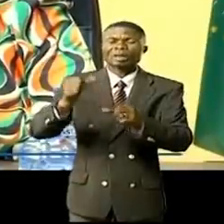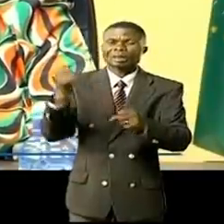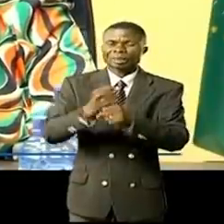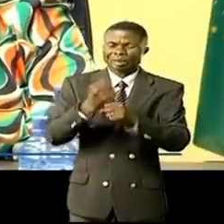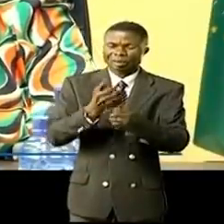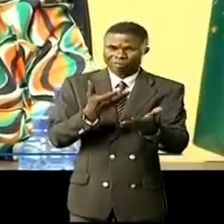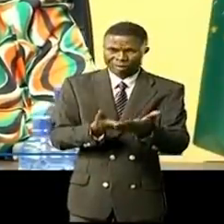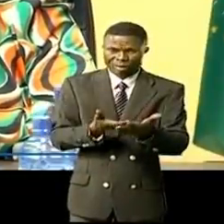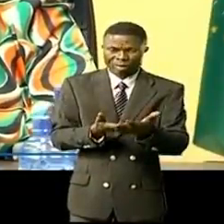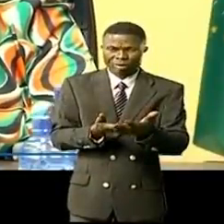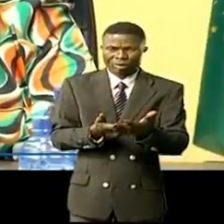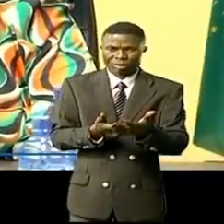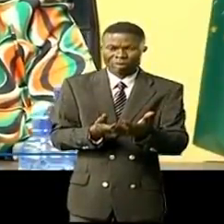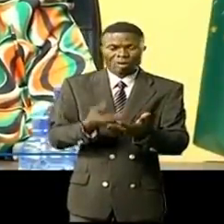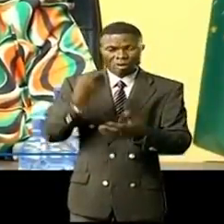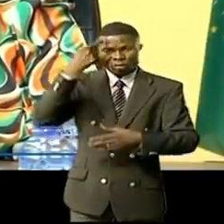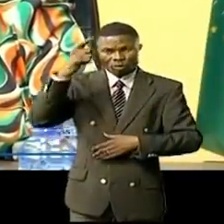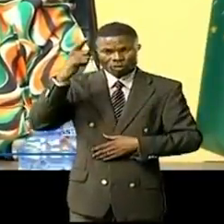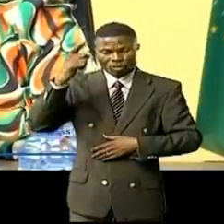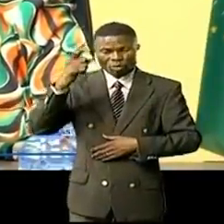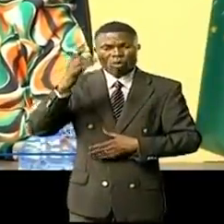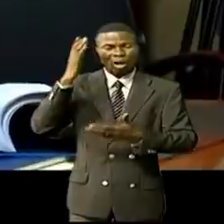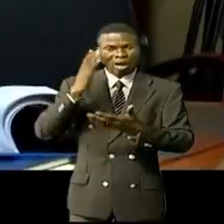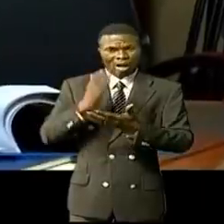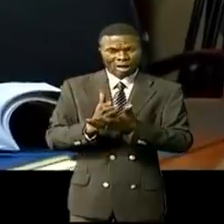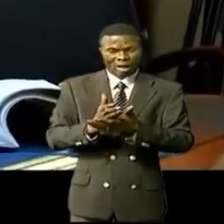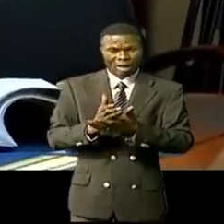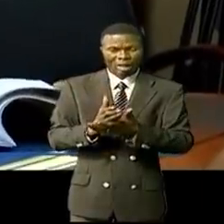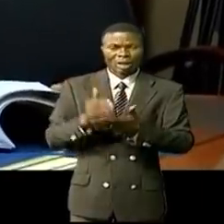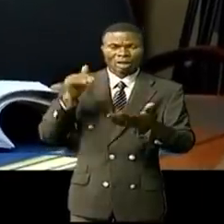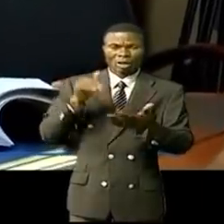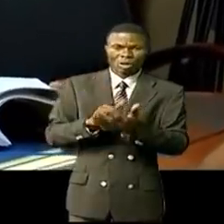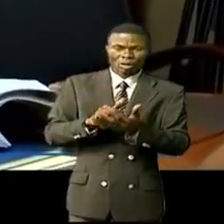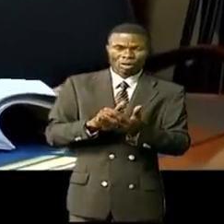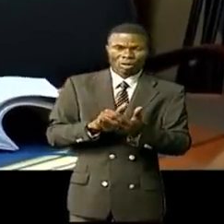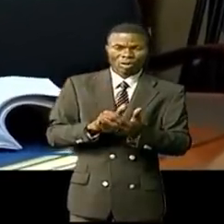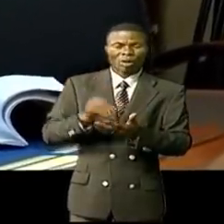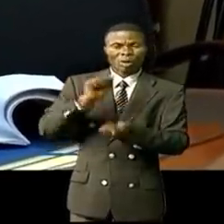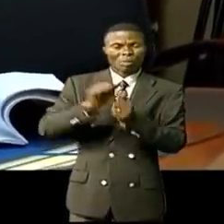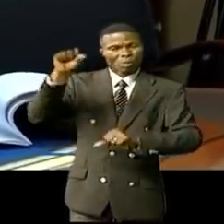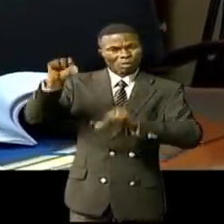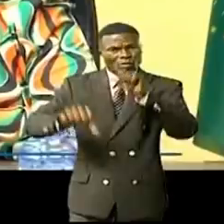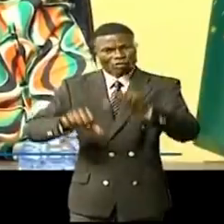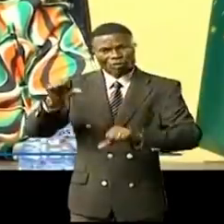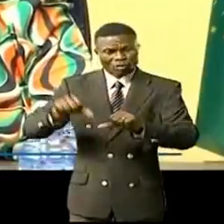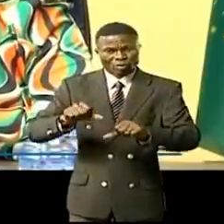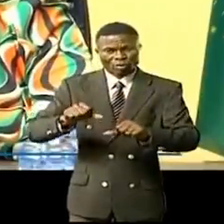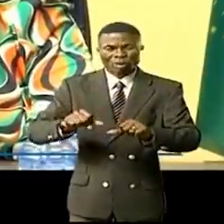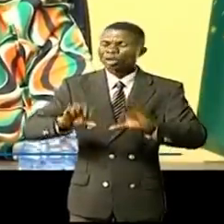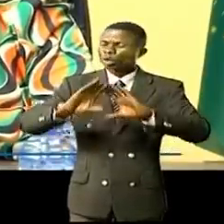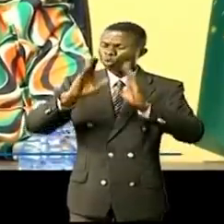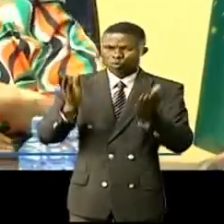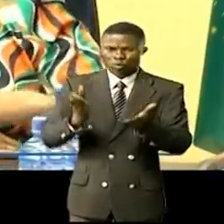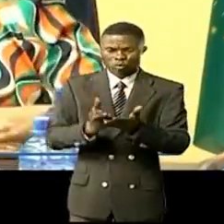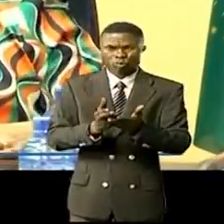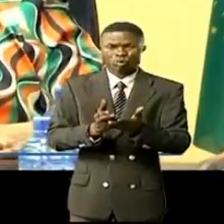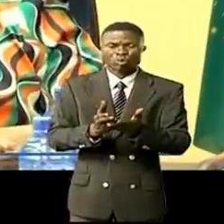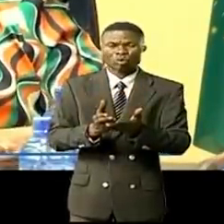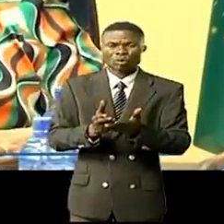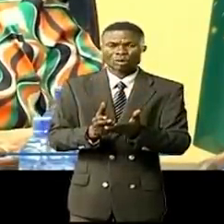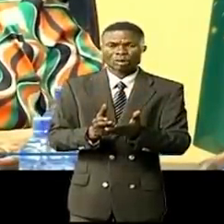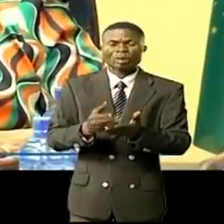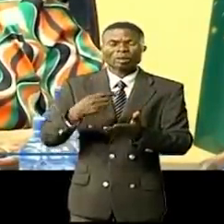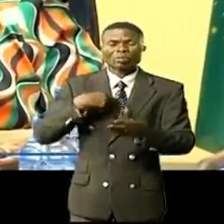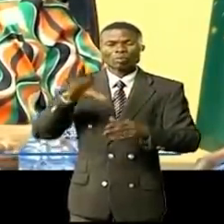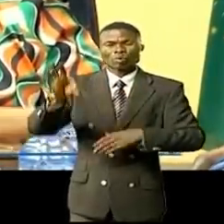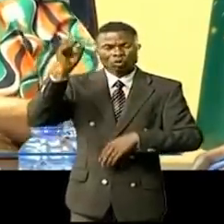professionnelle en vue de lutter contre les antivaleurs sous toutes ses formes. Je saisis